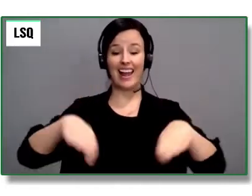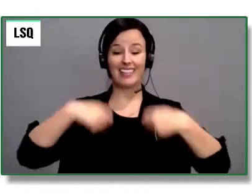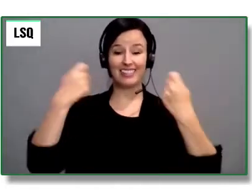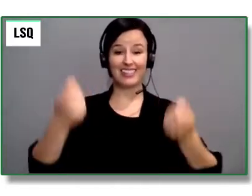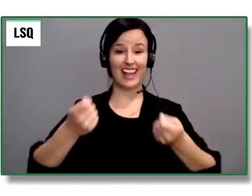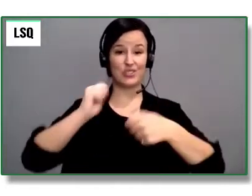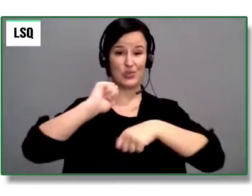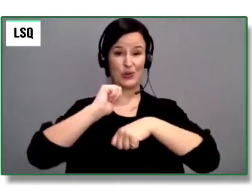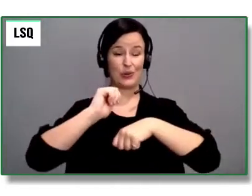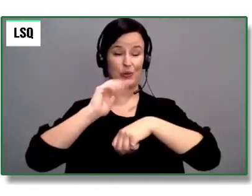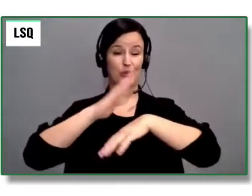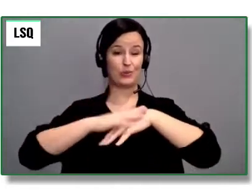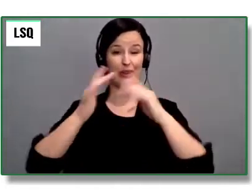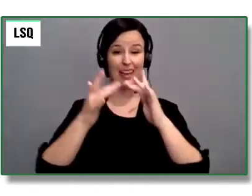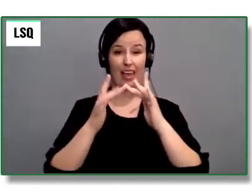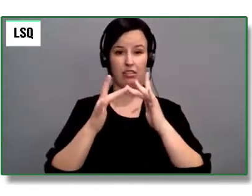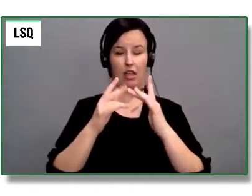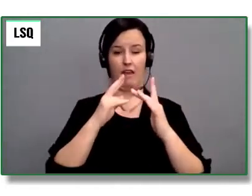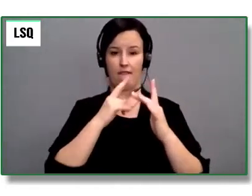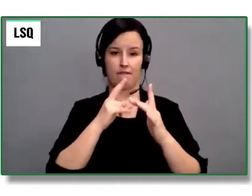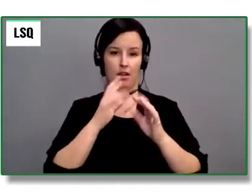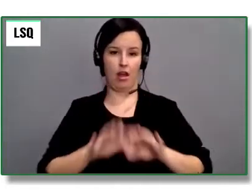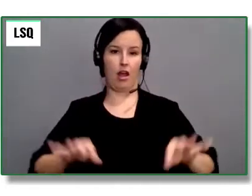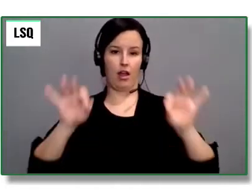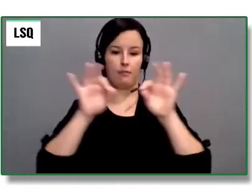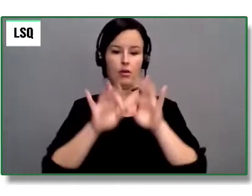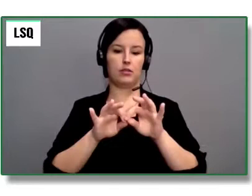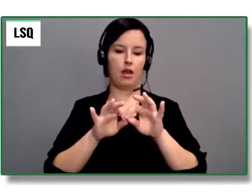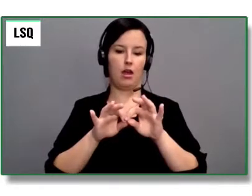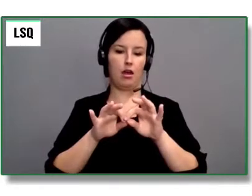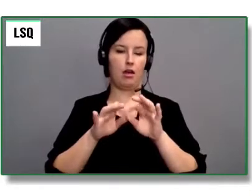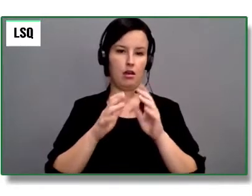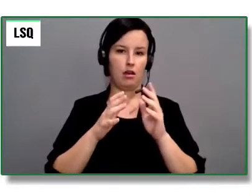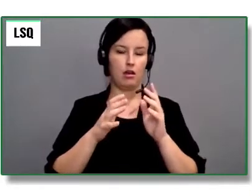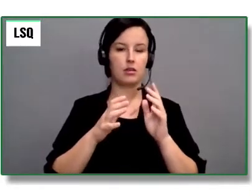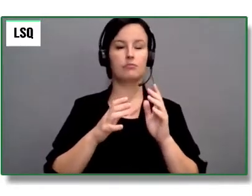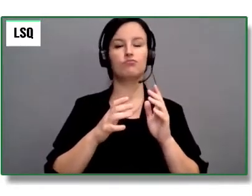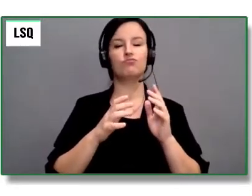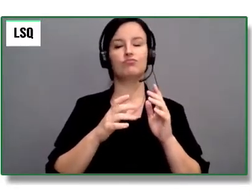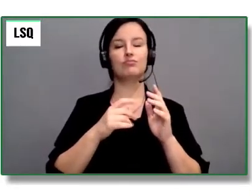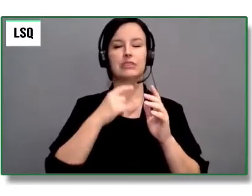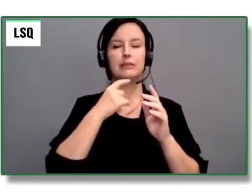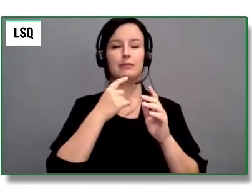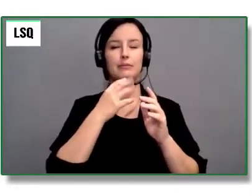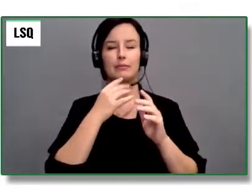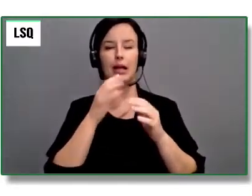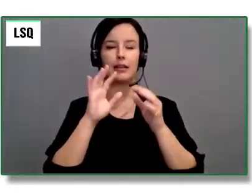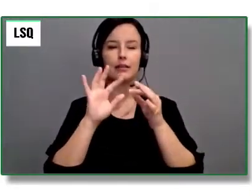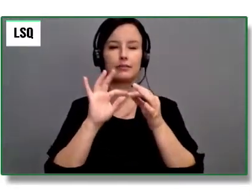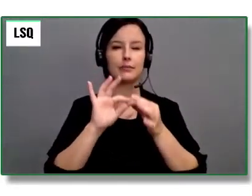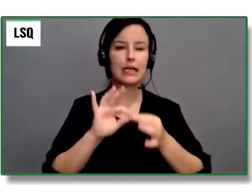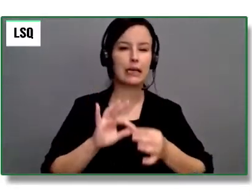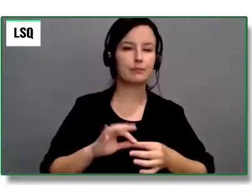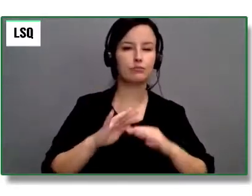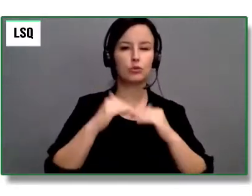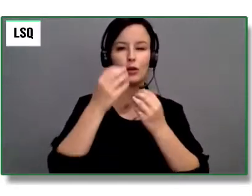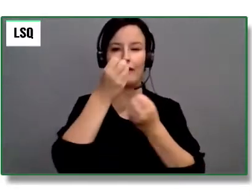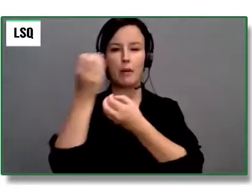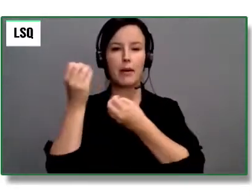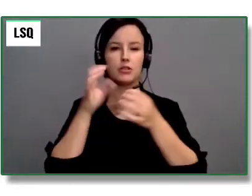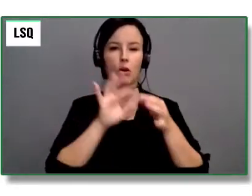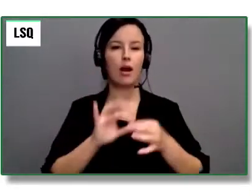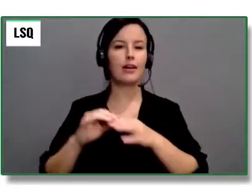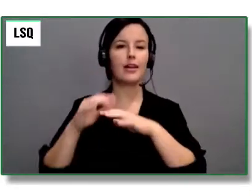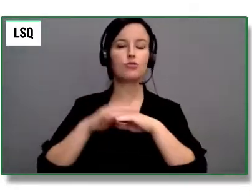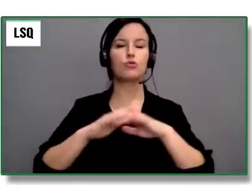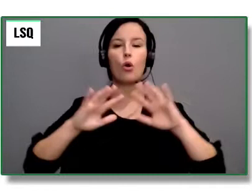important ici. Ce sera rapide, mon aperçu. Je vais vous donner quelques petits informations, cependant, sur les